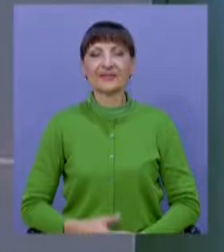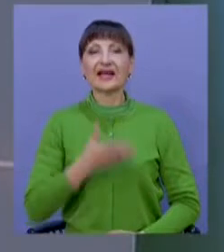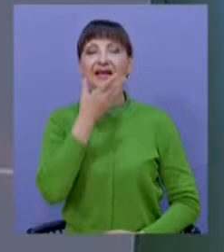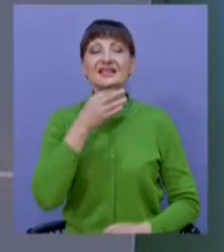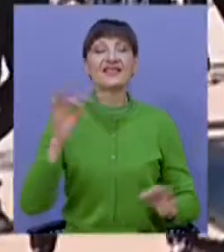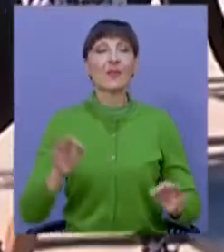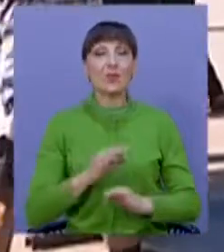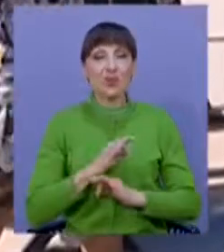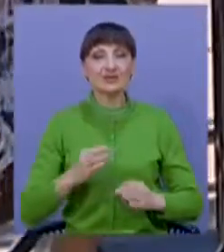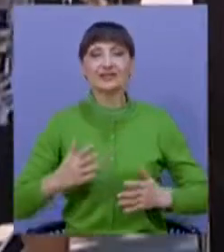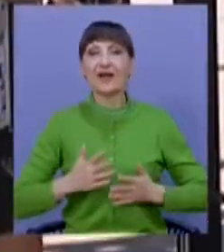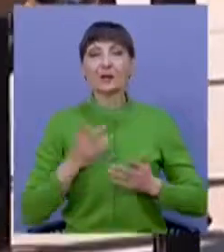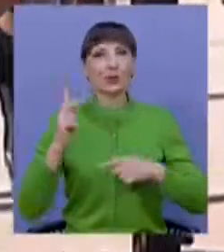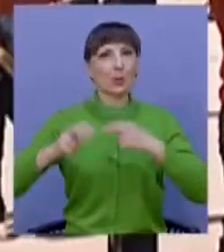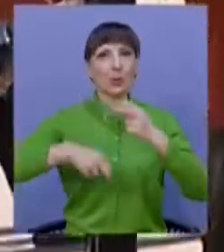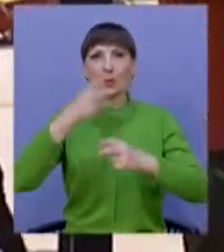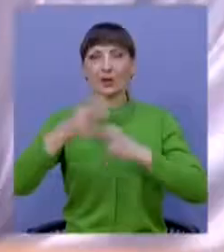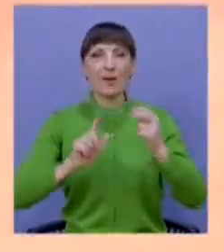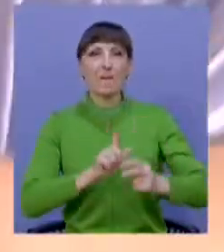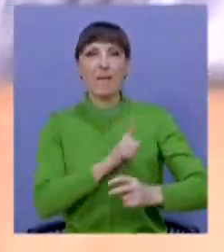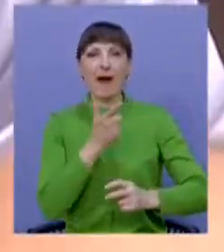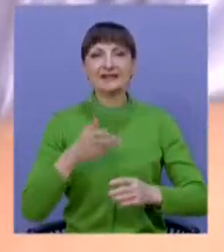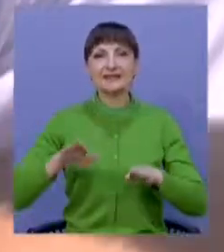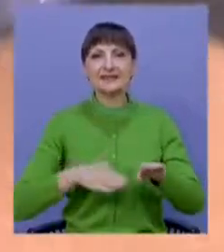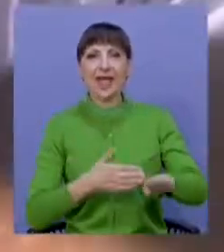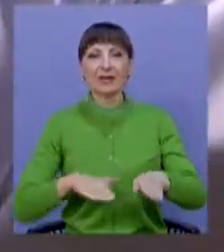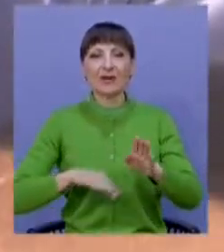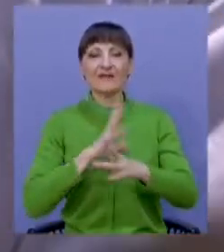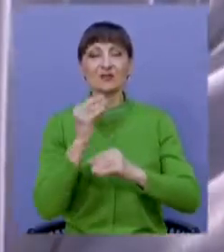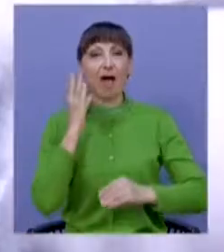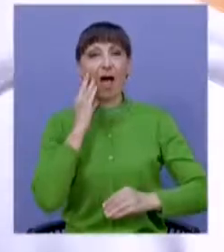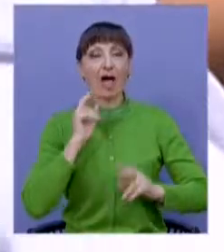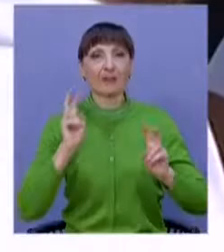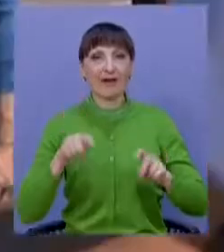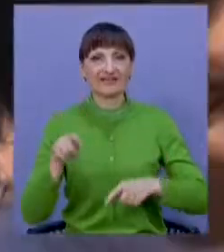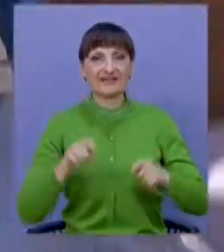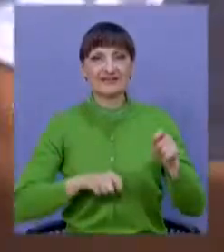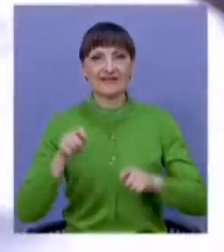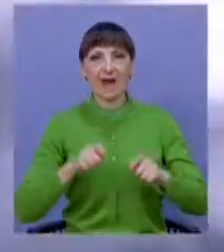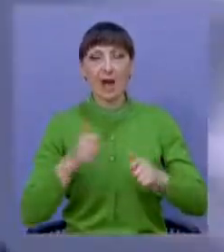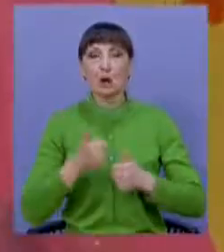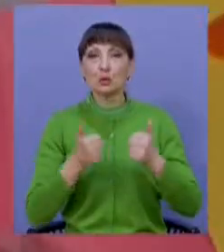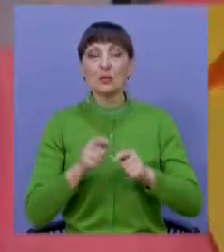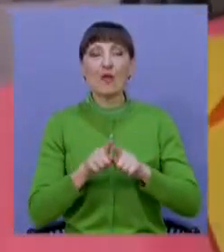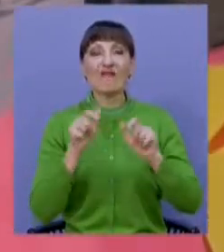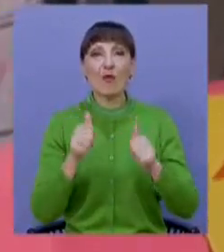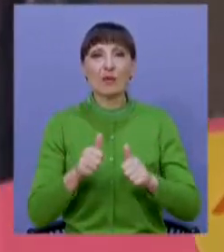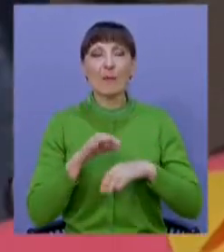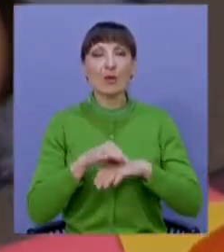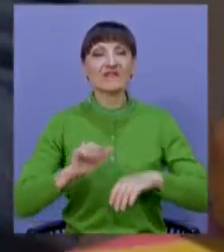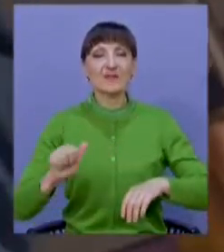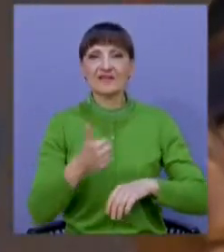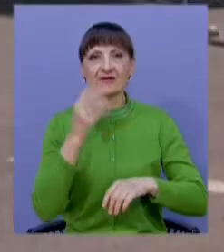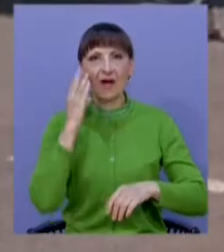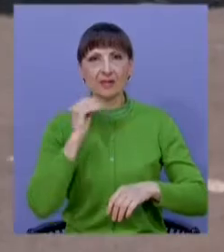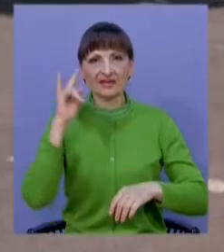Красивая музыка, захватывающие трюки, мастерская езда на скейтбордах – все это Алматы Урбан Фест. Турнир такого масштаба и формата проходит впервые в Алматы